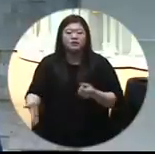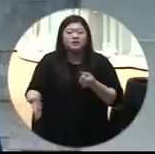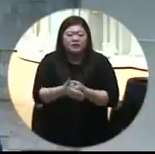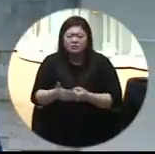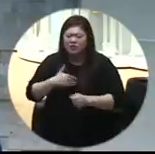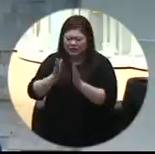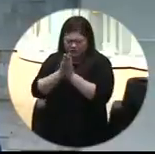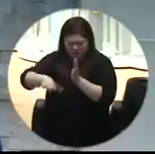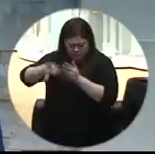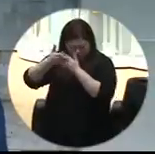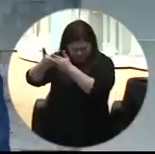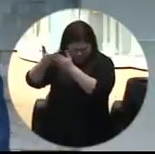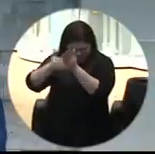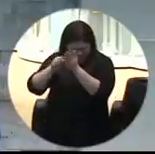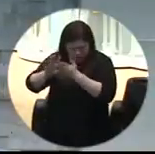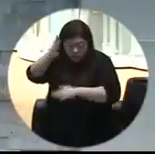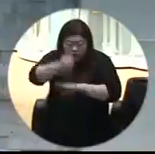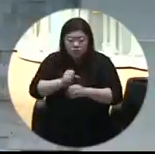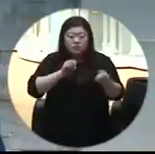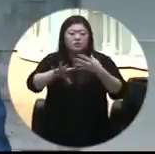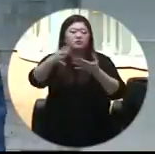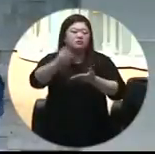주시는가.